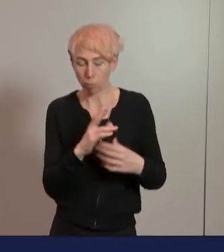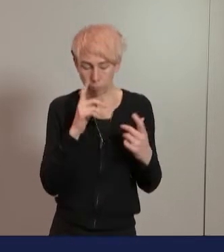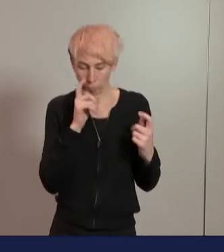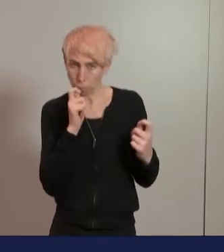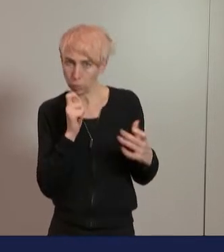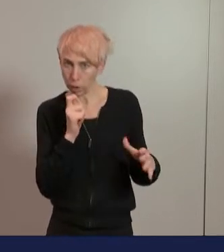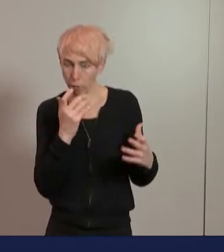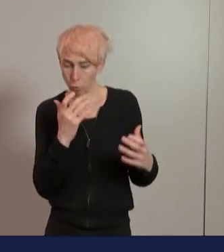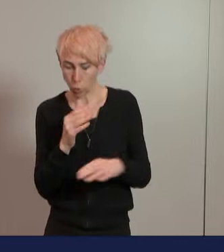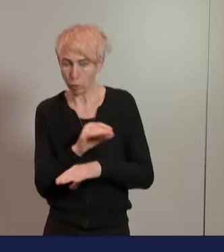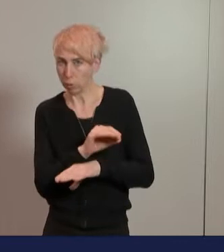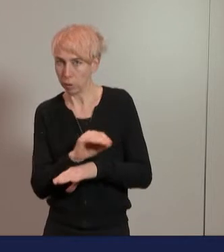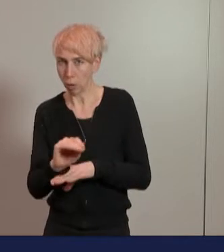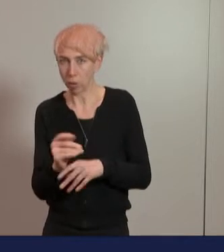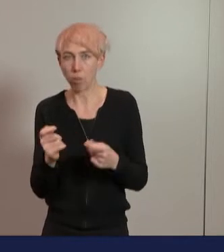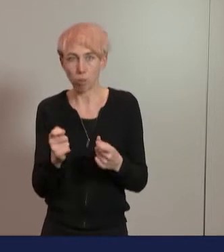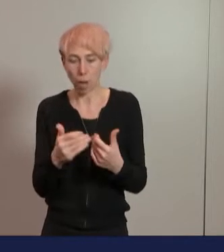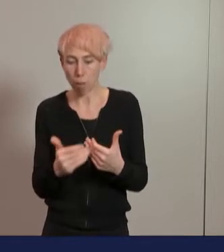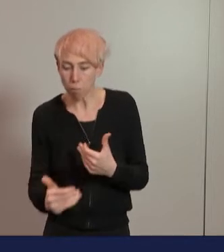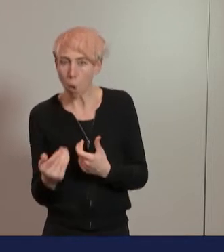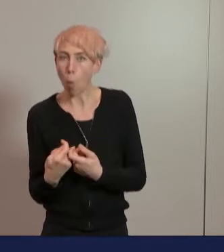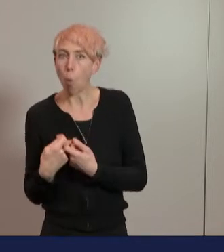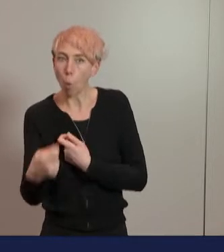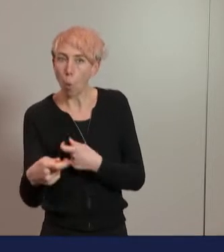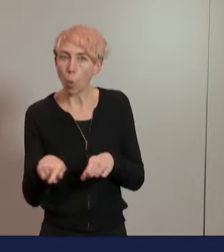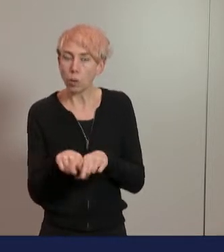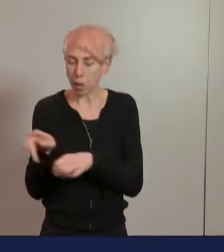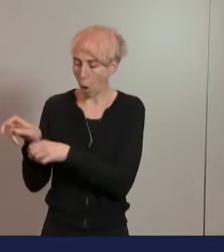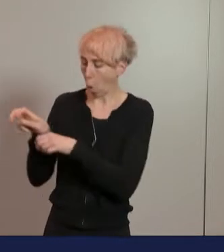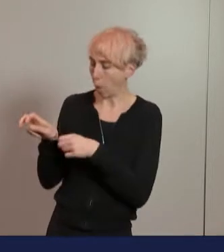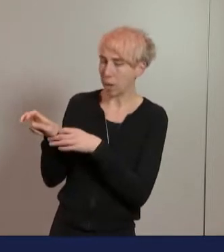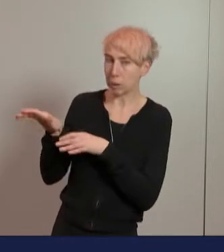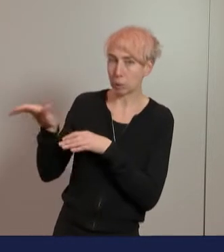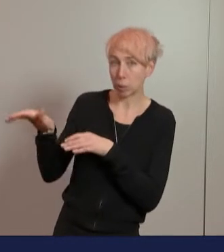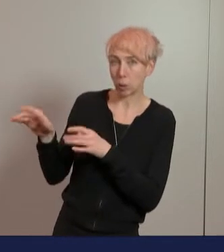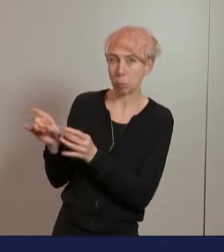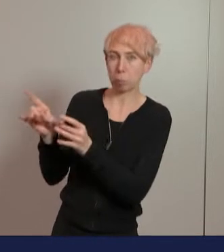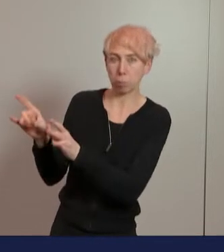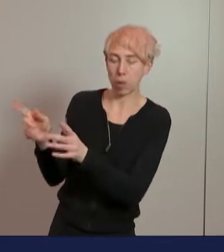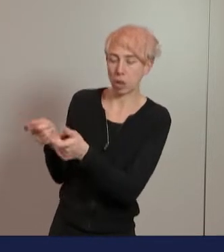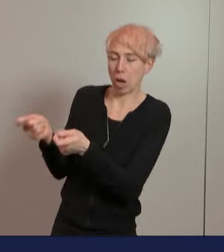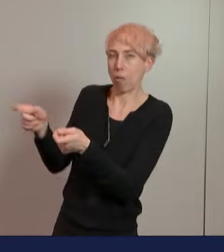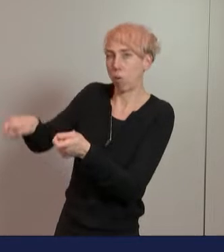sécurité financière dans la durée et le recours à l'emprunt doit continuer à être maîtrisé.